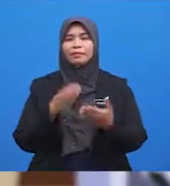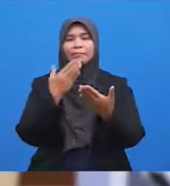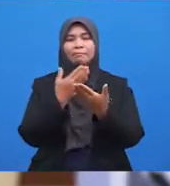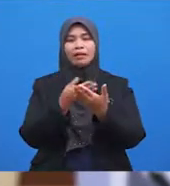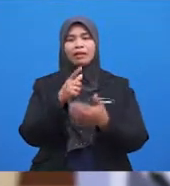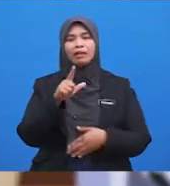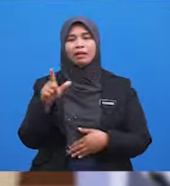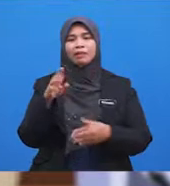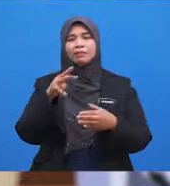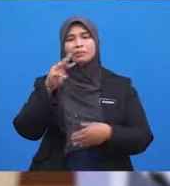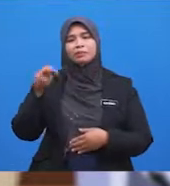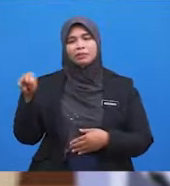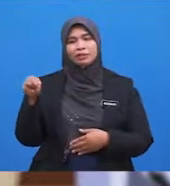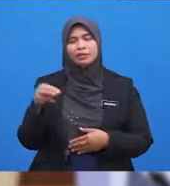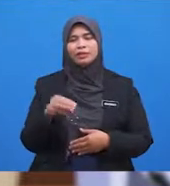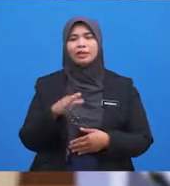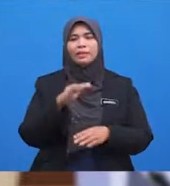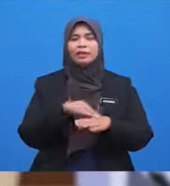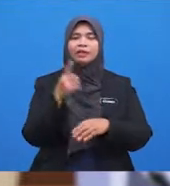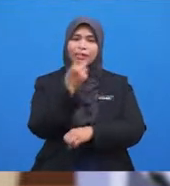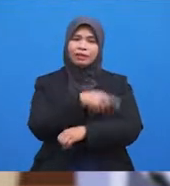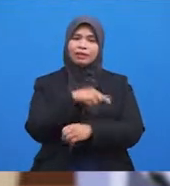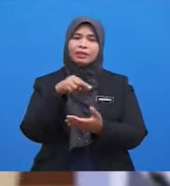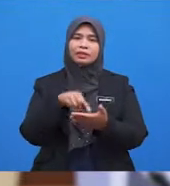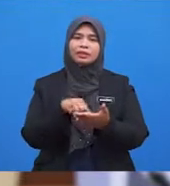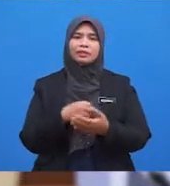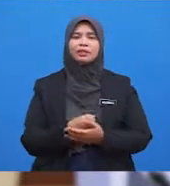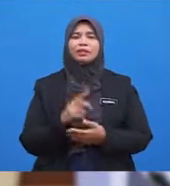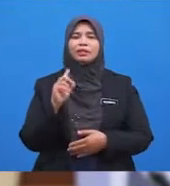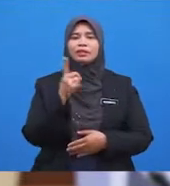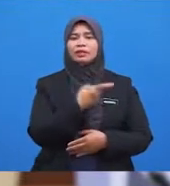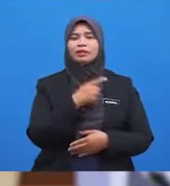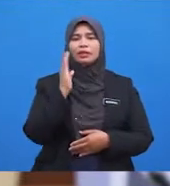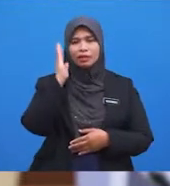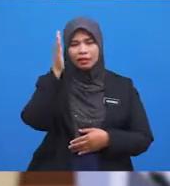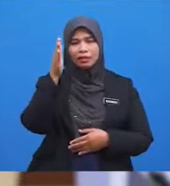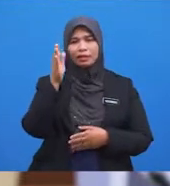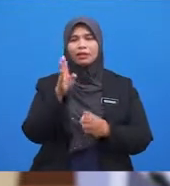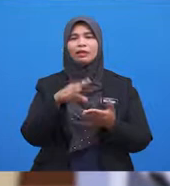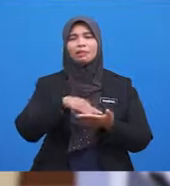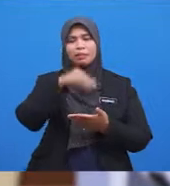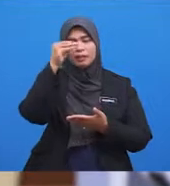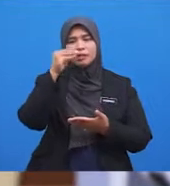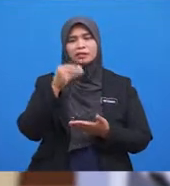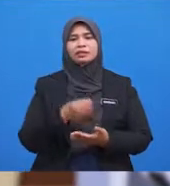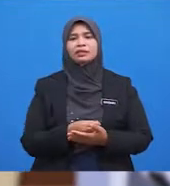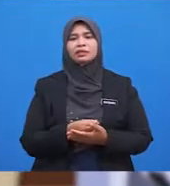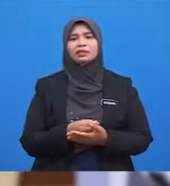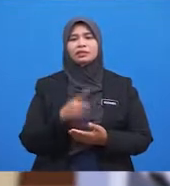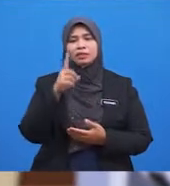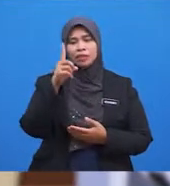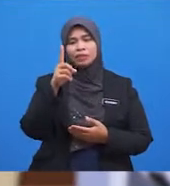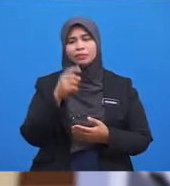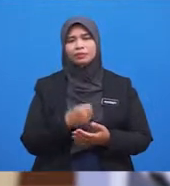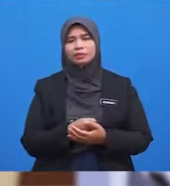Baiklah murid-murid, pada hari ini kita akan belajar